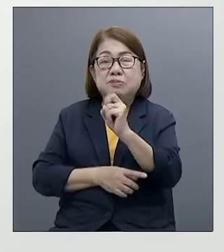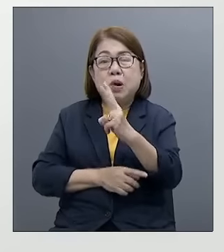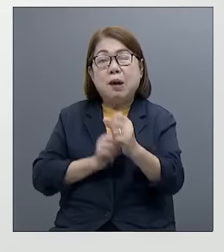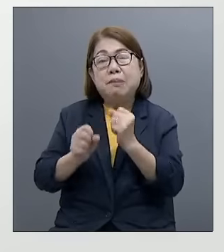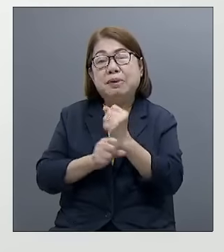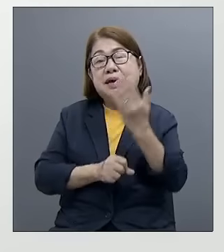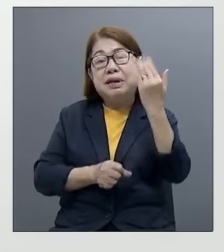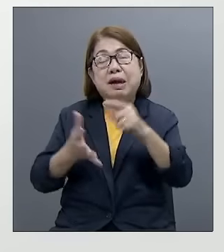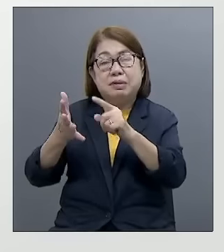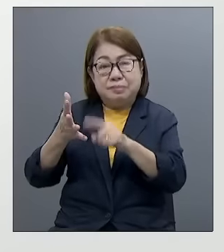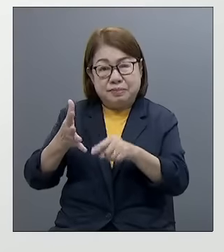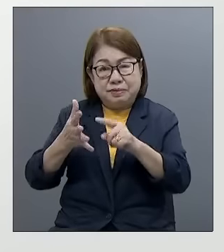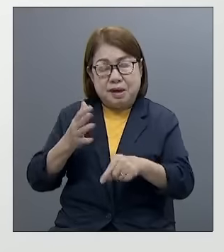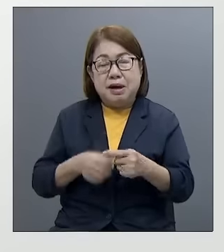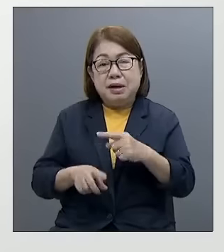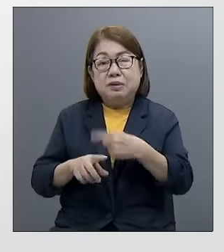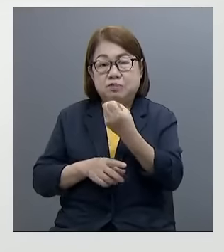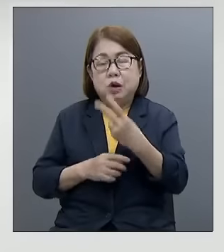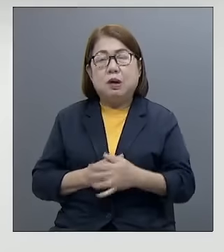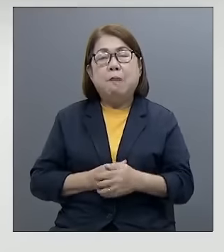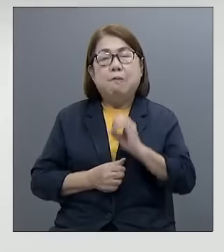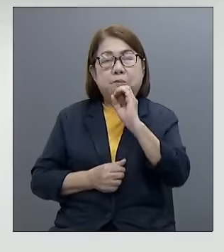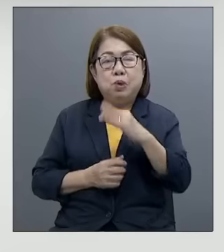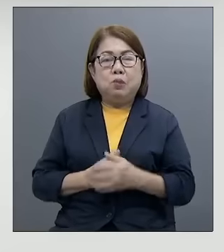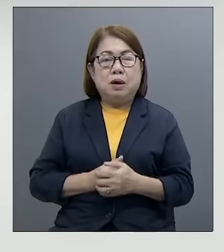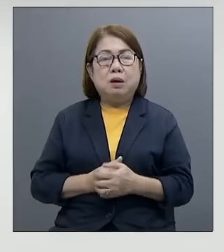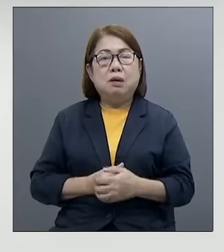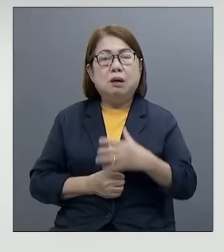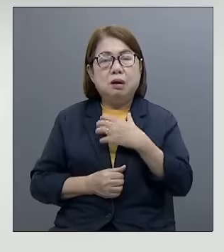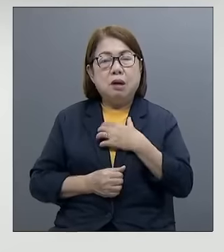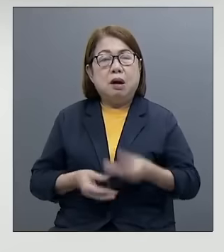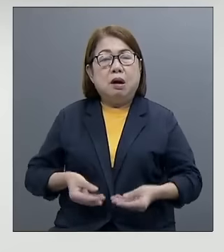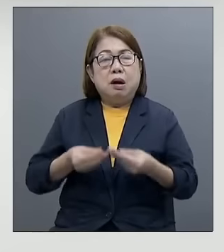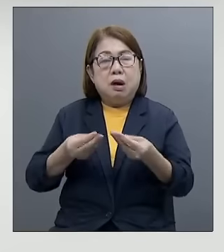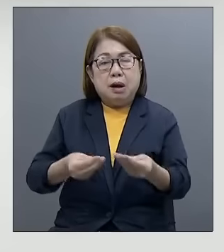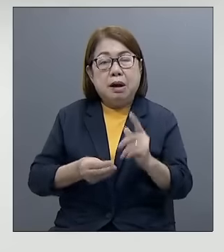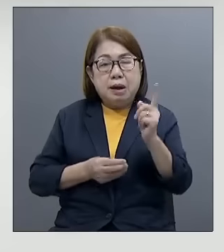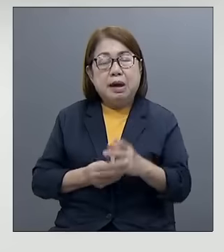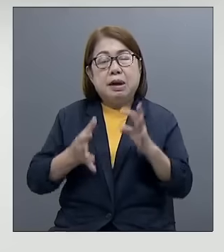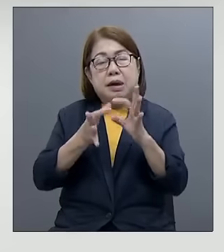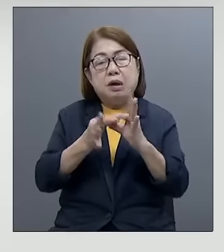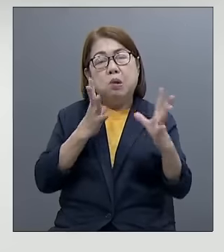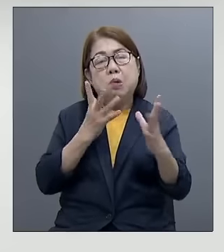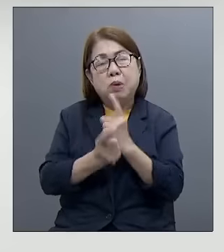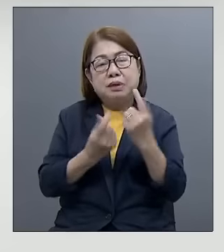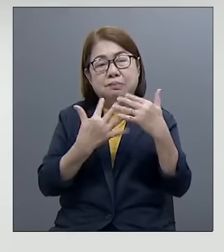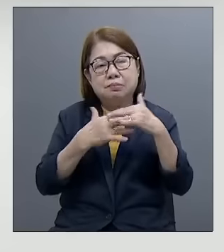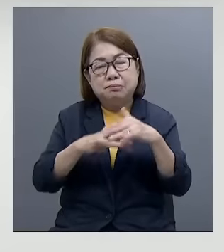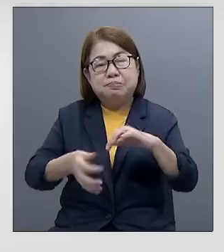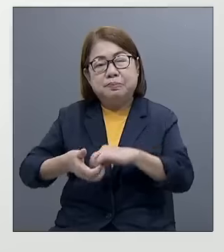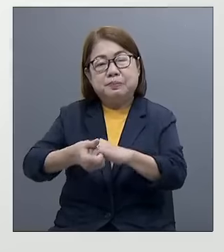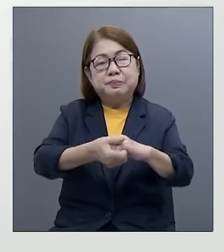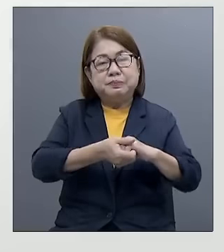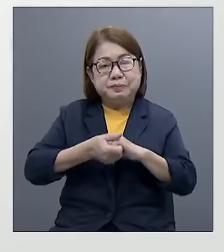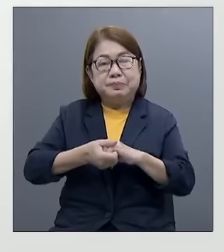ราวๆธันวาคมปีที่แล้วโดยระบุว่าต้องการจะสร้างความปรองดองทางวัฒนธรรมผ่านการคืนโบราณวัตถุกว่า